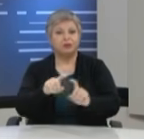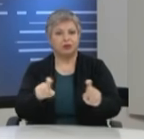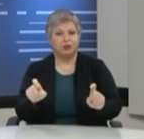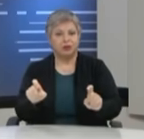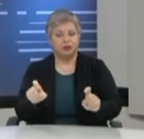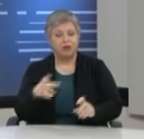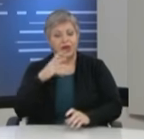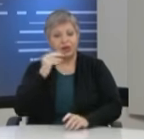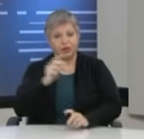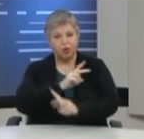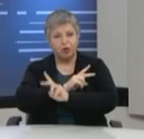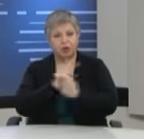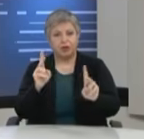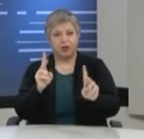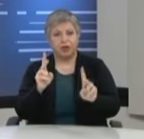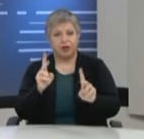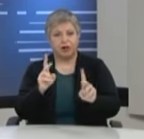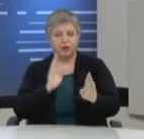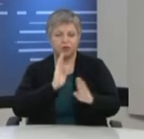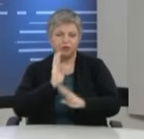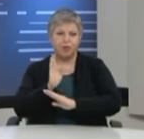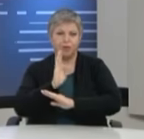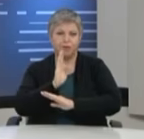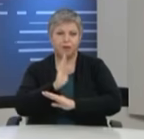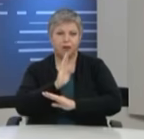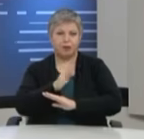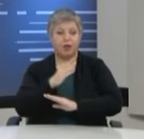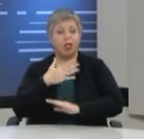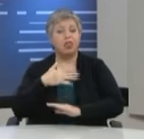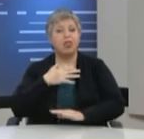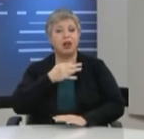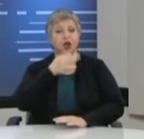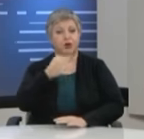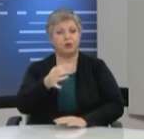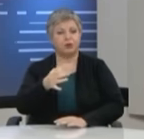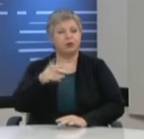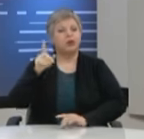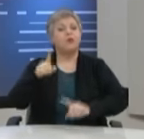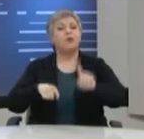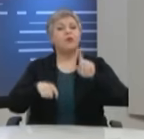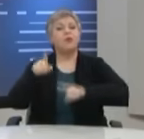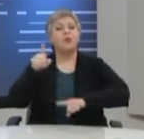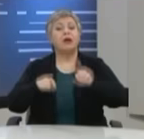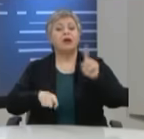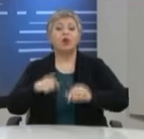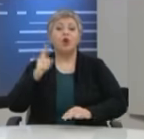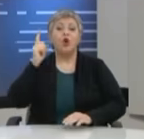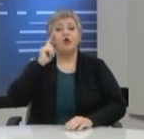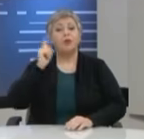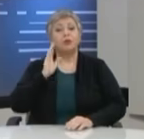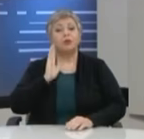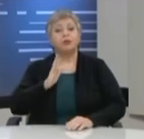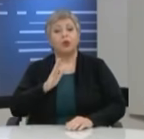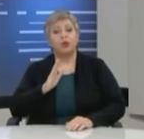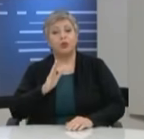προς κάποιους οι οποίοι θεωρούν ότι μπορούν να το παίζουν